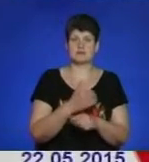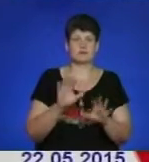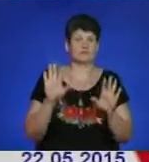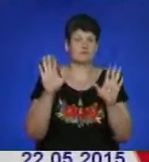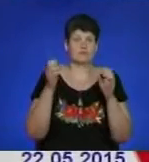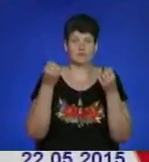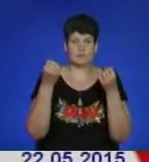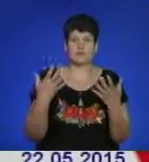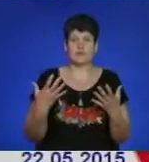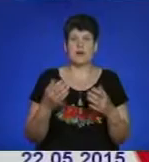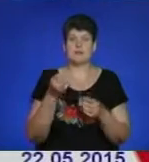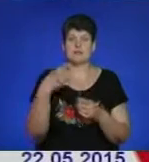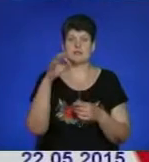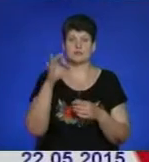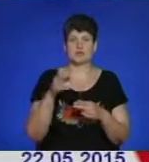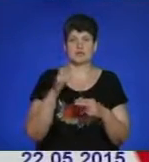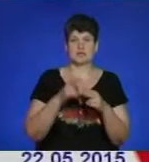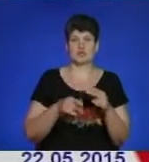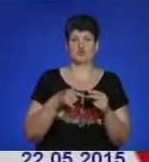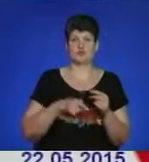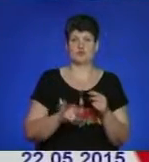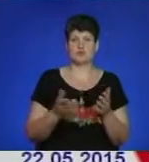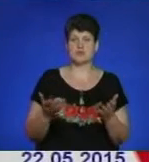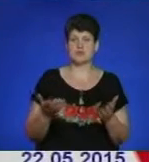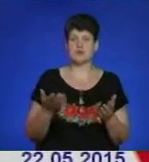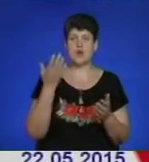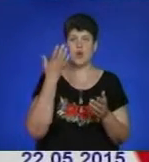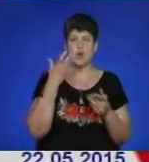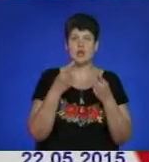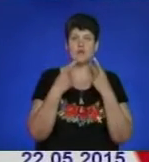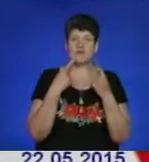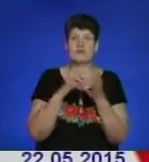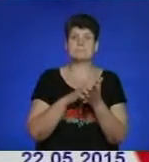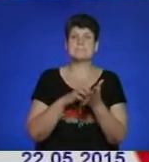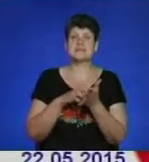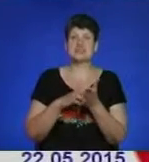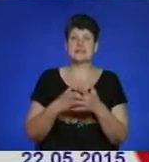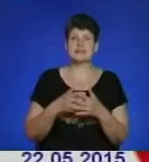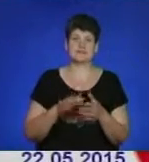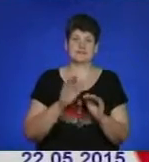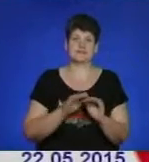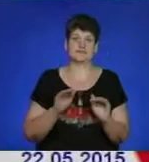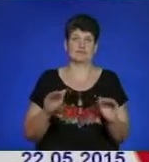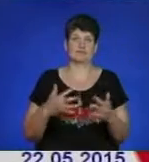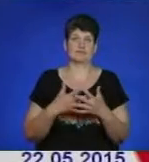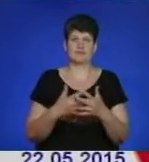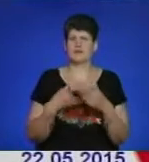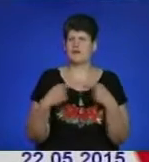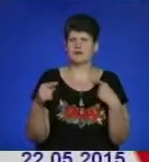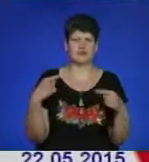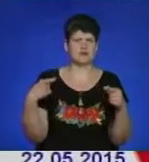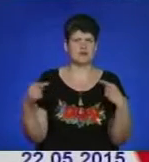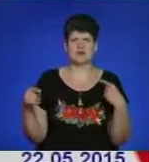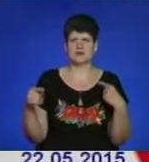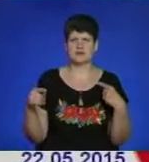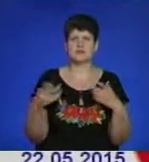спонтанно і 15% завершується пологами. Коли говорити про причини підліткової вагітності, вони є дуже різноманітні.